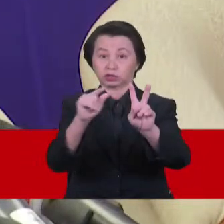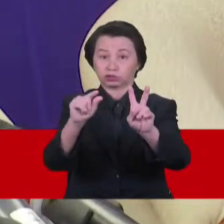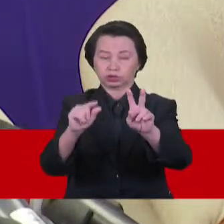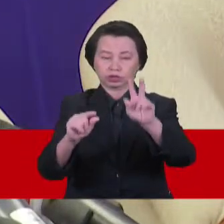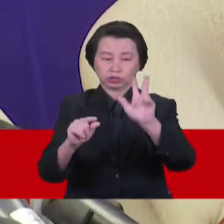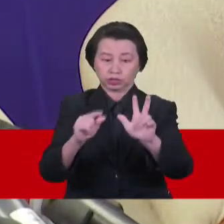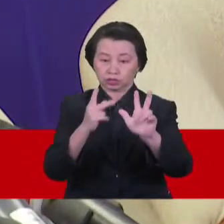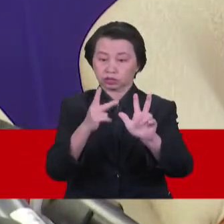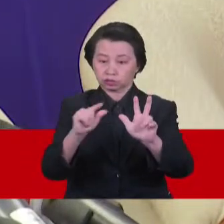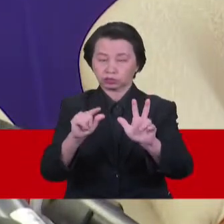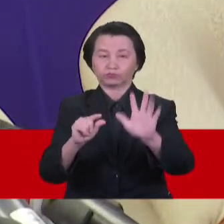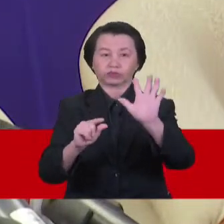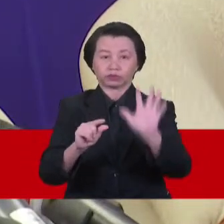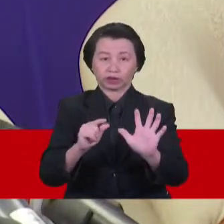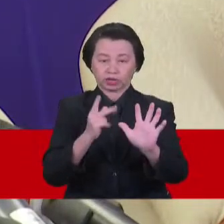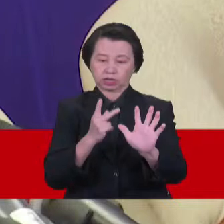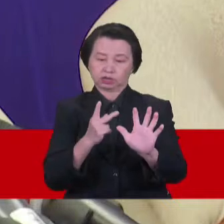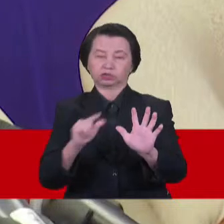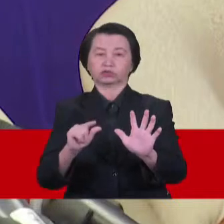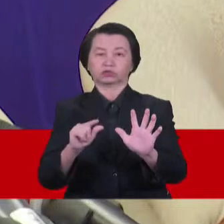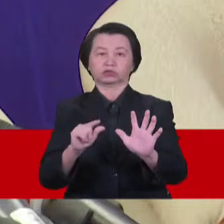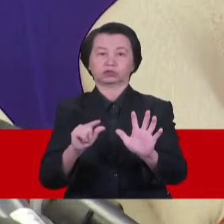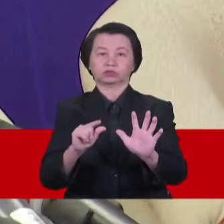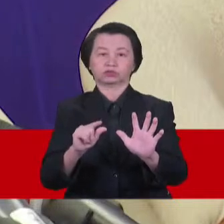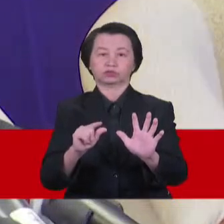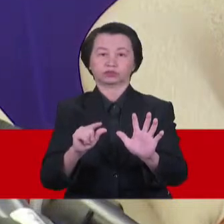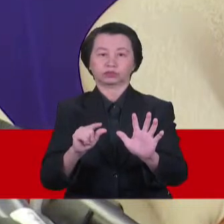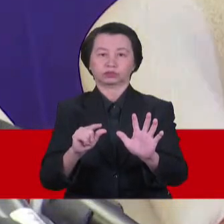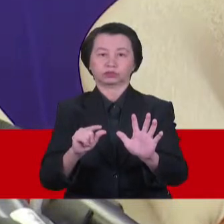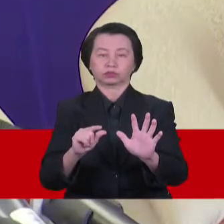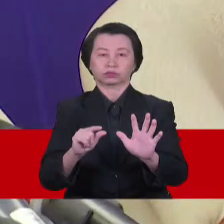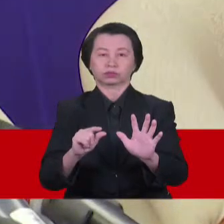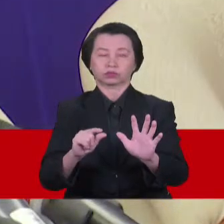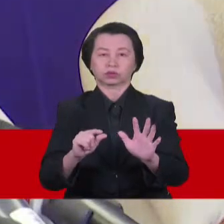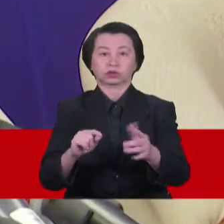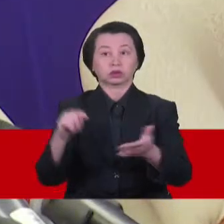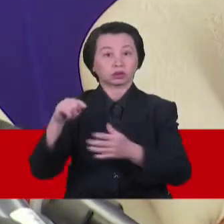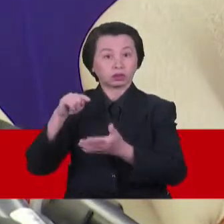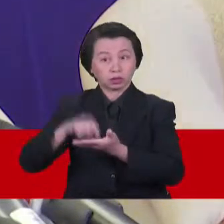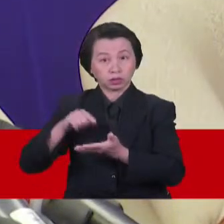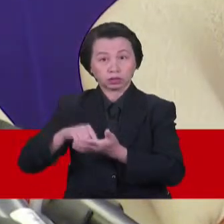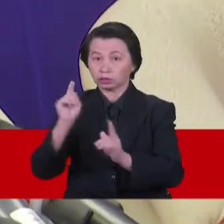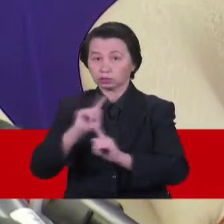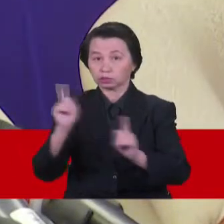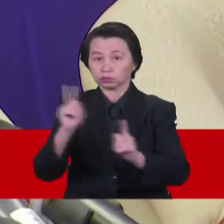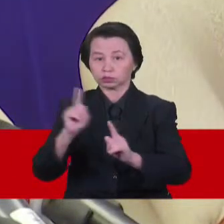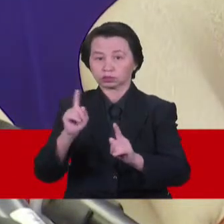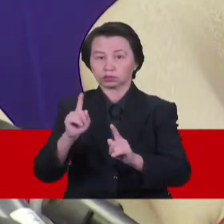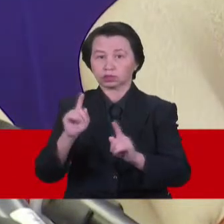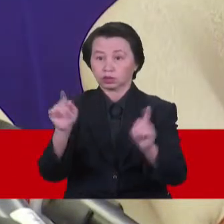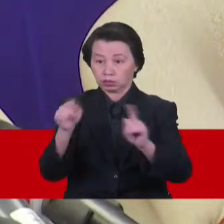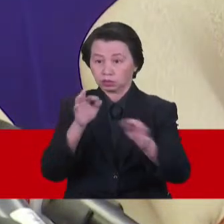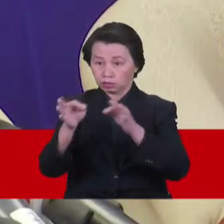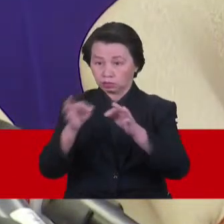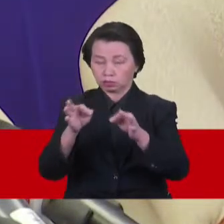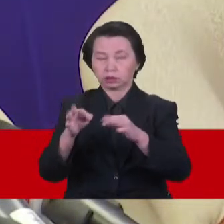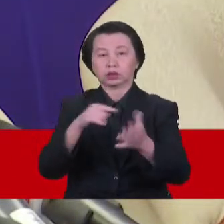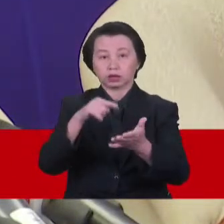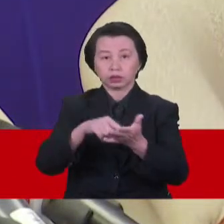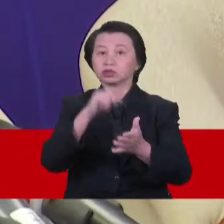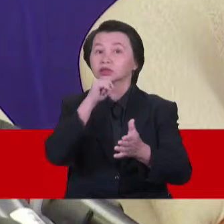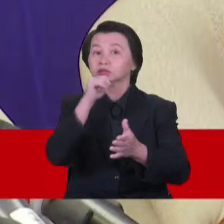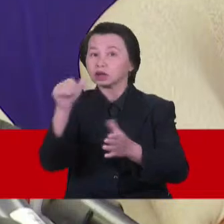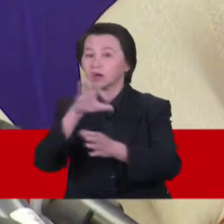3 kilogram dan 5 kilogram. Nah, ini tidak termasuk. Saya nak ini jelas ya. Tidak